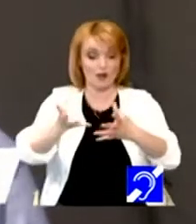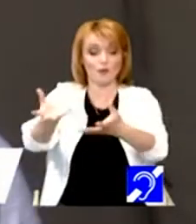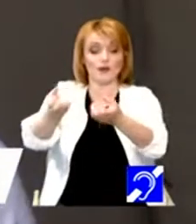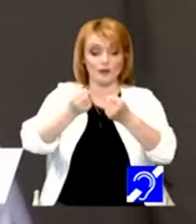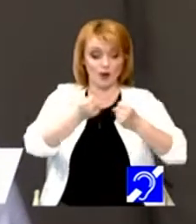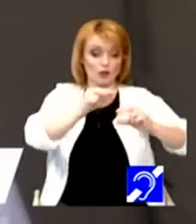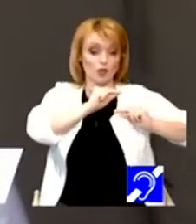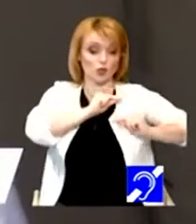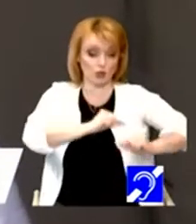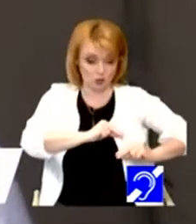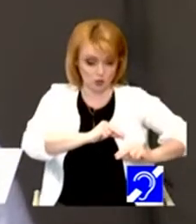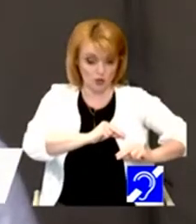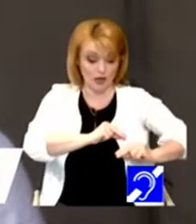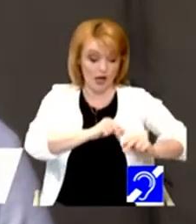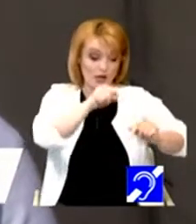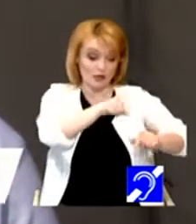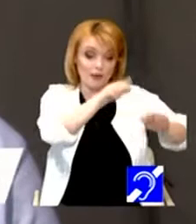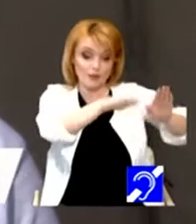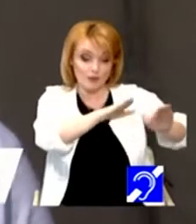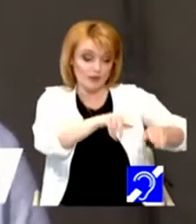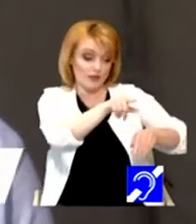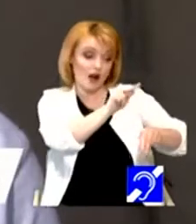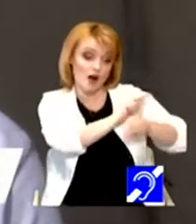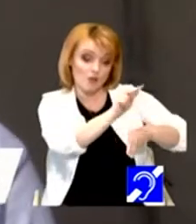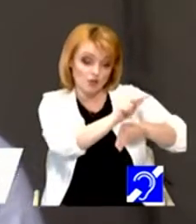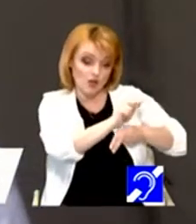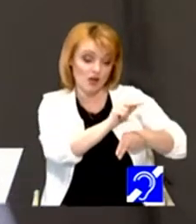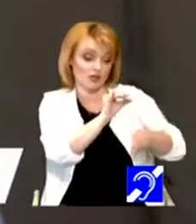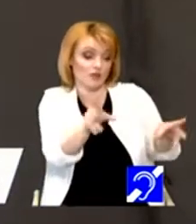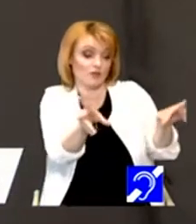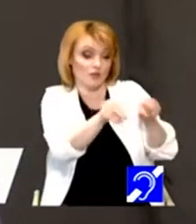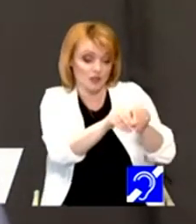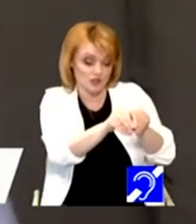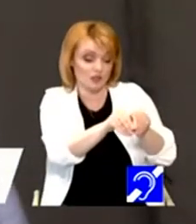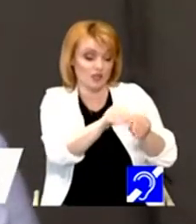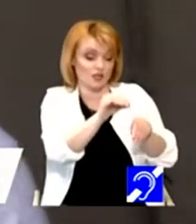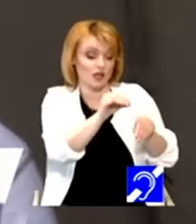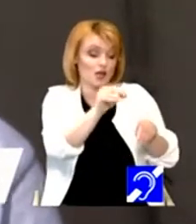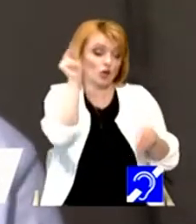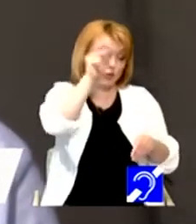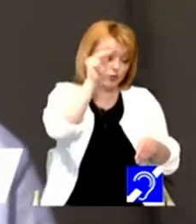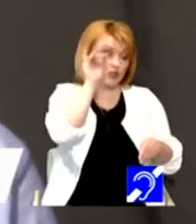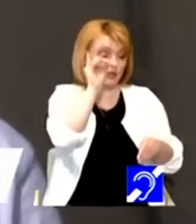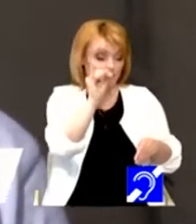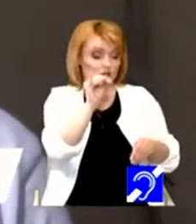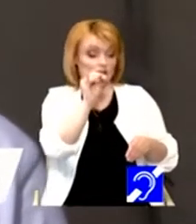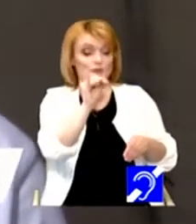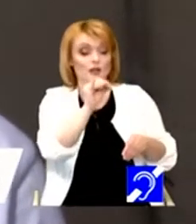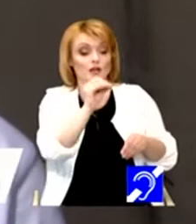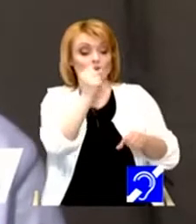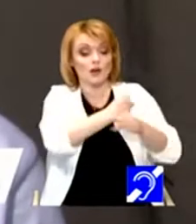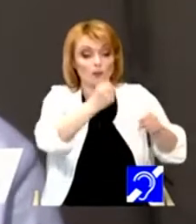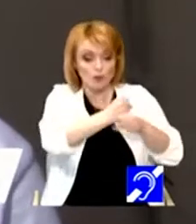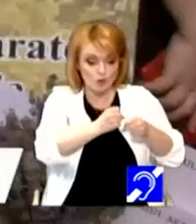angajații după competențele pe care le solicită ei. Și plus la aceasta își formează specialiști